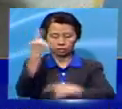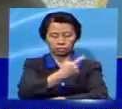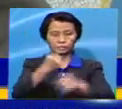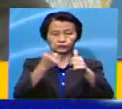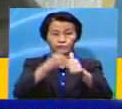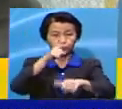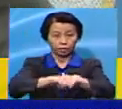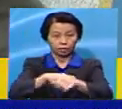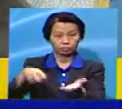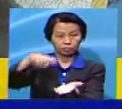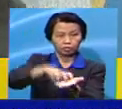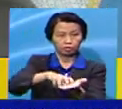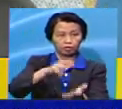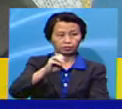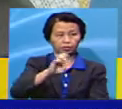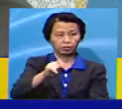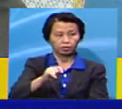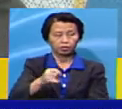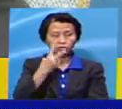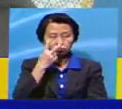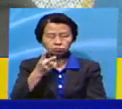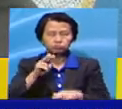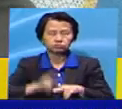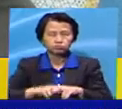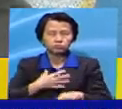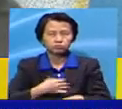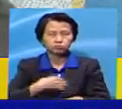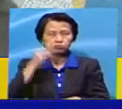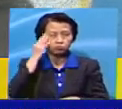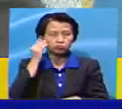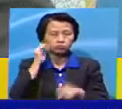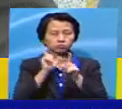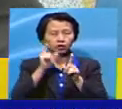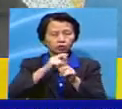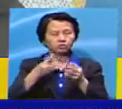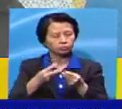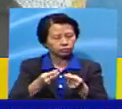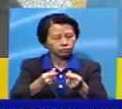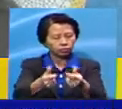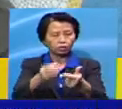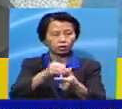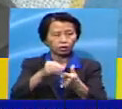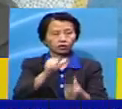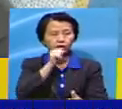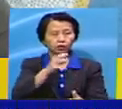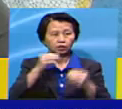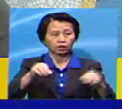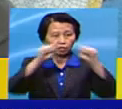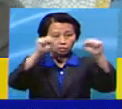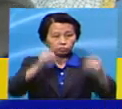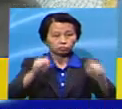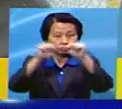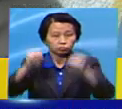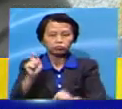I actually checking out the technicality of the train, whether it's smooth or not, and then the type of station that it